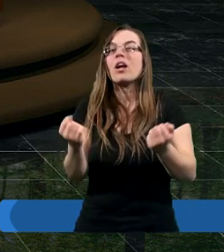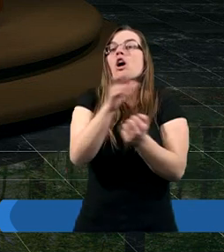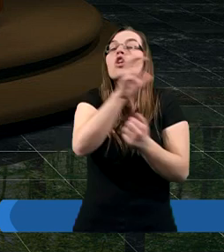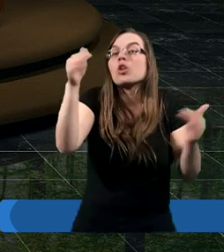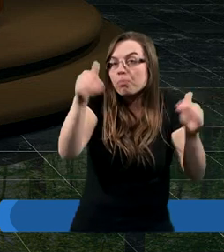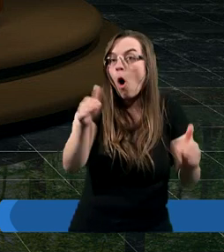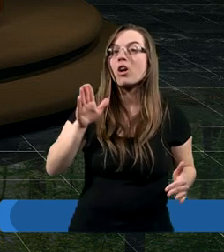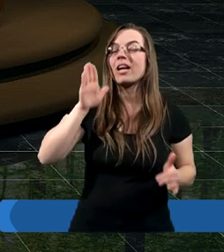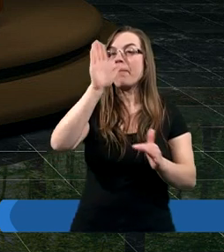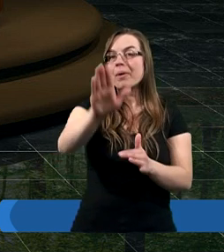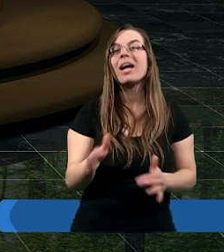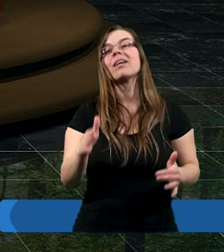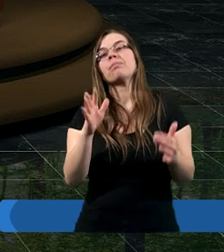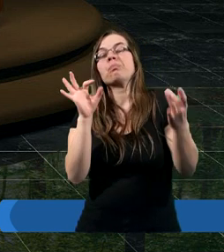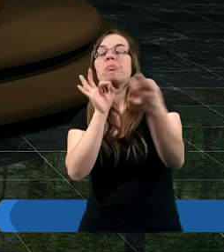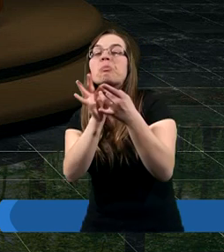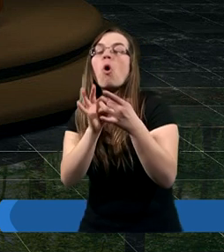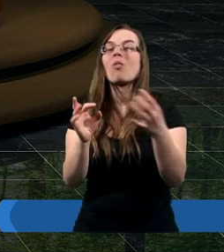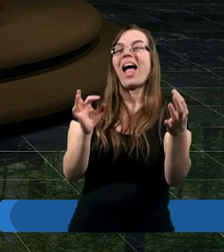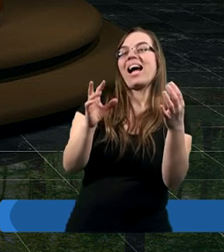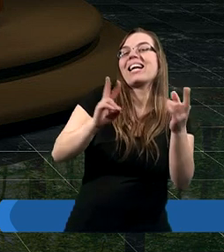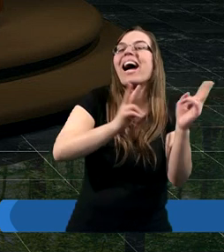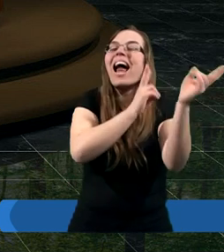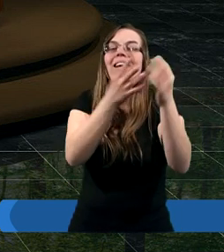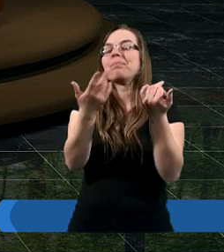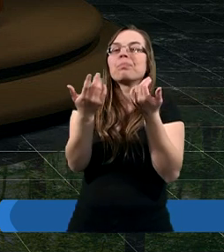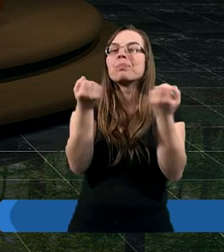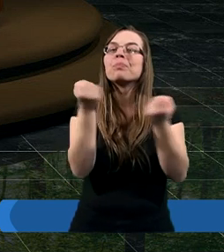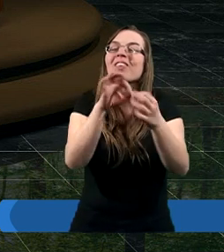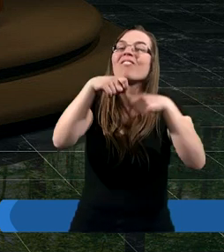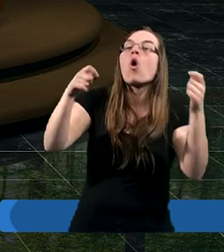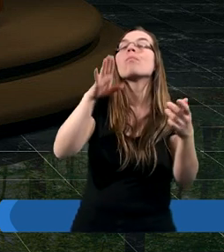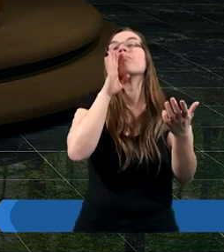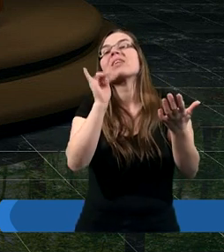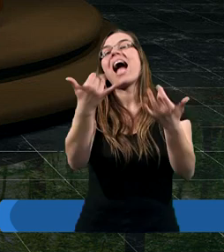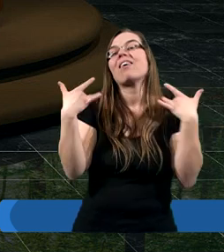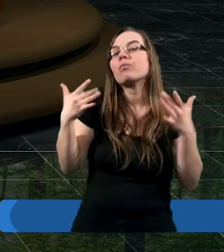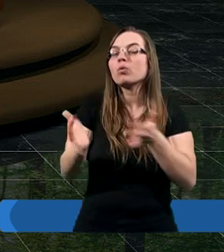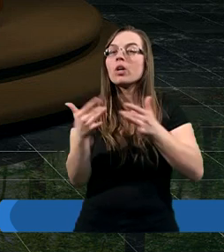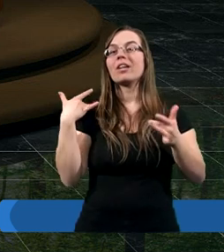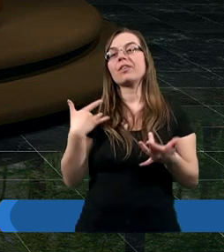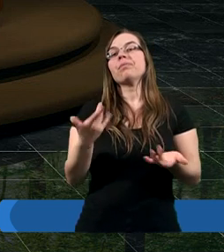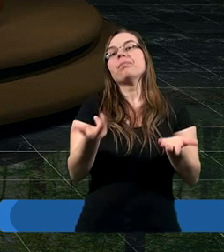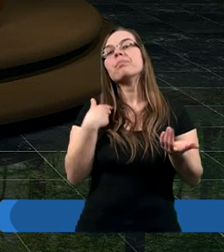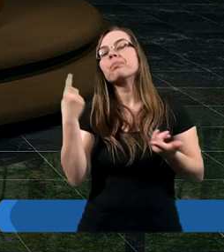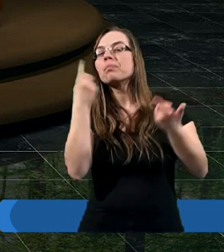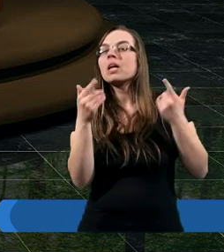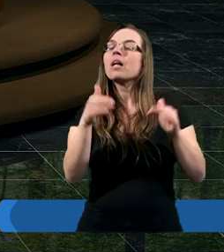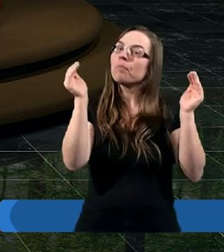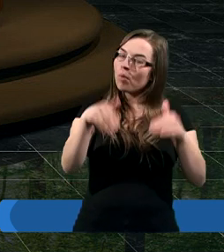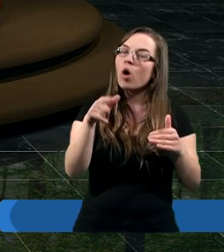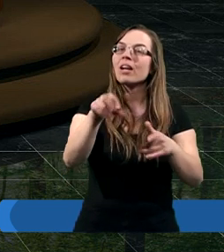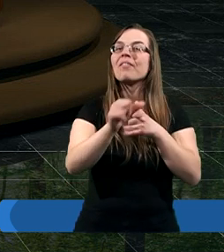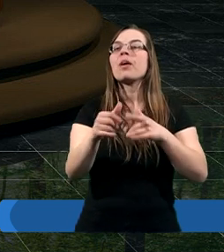czy może mieć relację, związek z tym, w jaki sposób żyje? Proszę. To można odnieść do